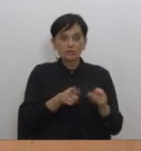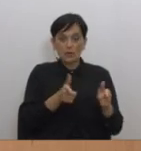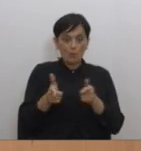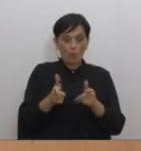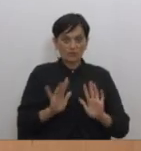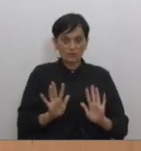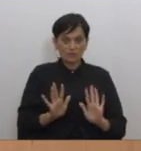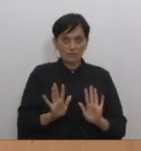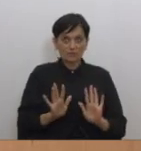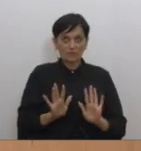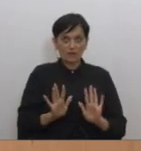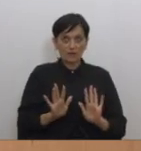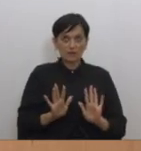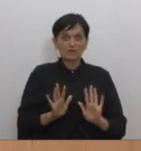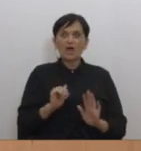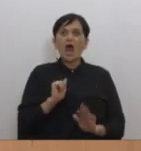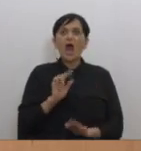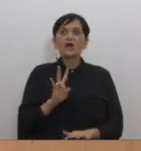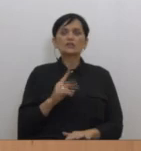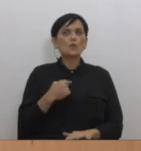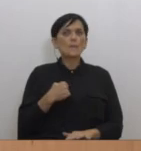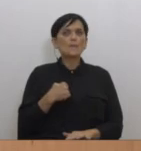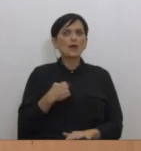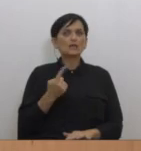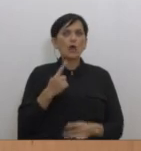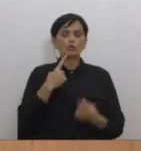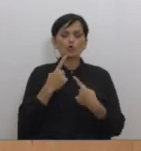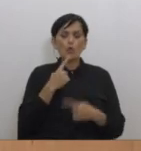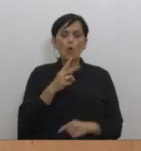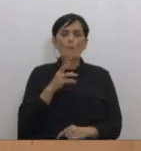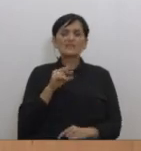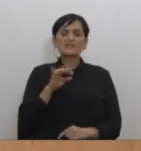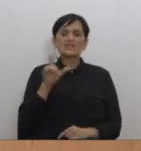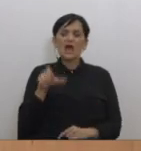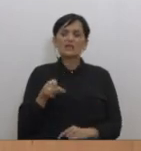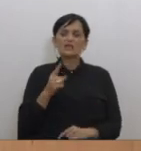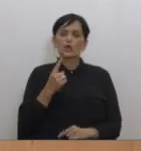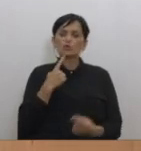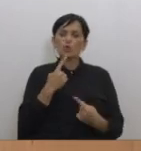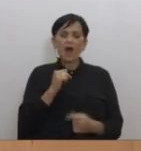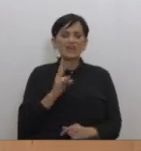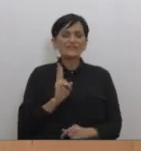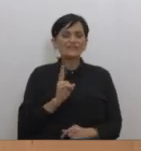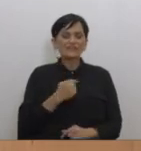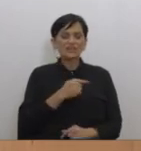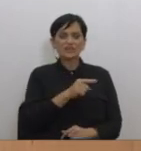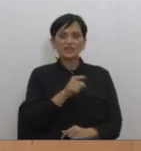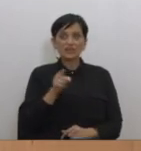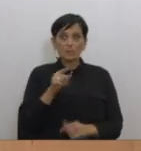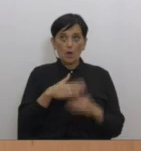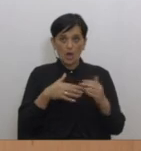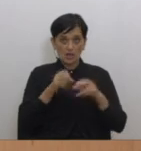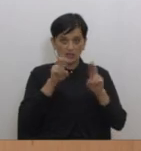კაცო? ან მე რატო უნდა საუბრობდი ამაზე? ან მამუკა დინარაძე რატო უნდა საუბრობს? ან ვინმე?